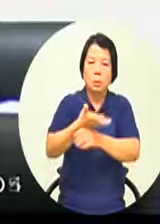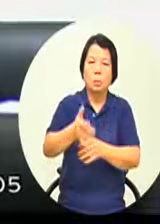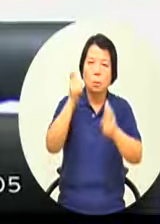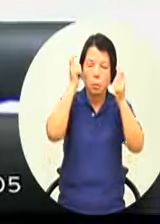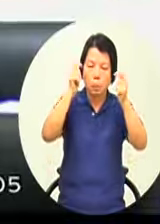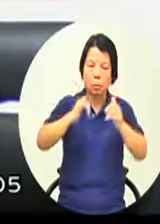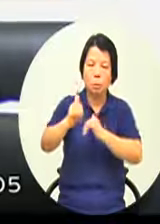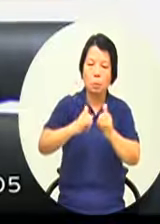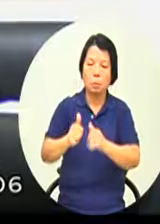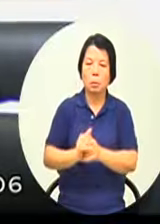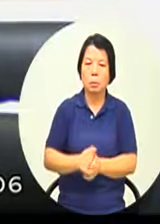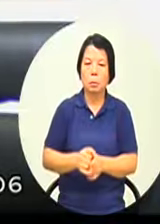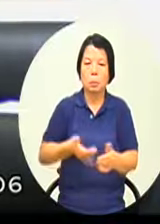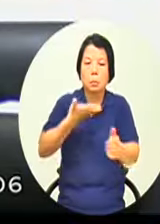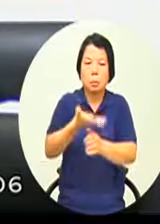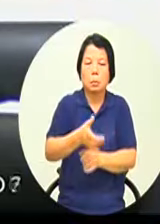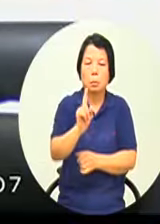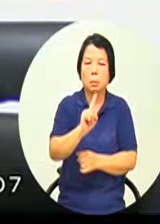民什么东西？